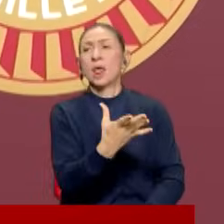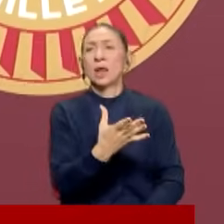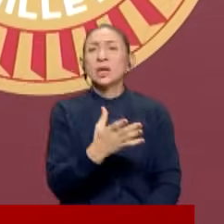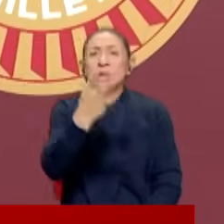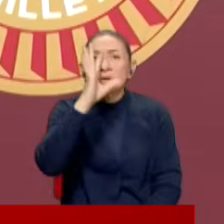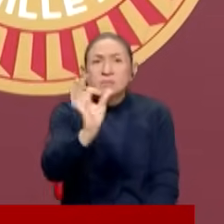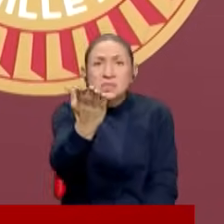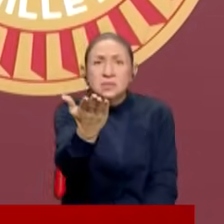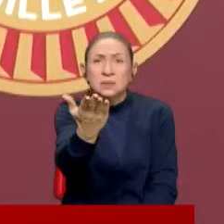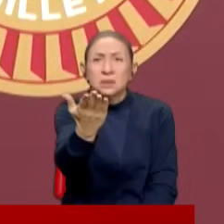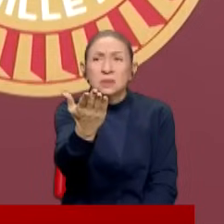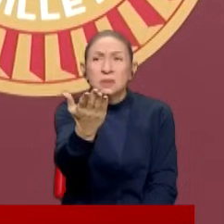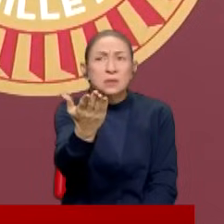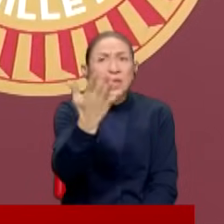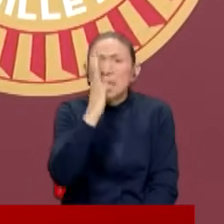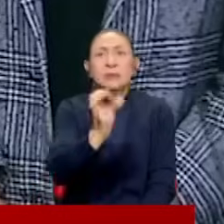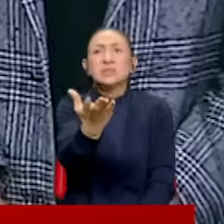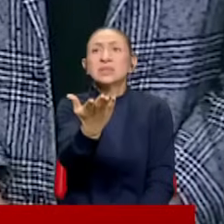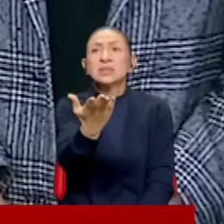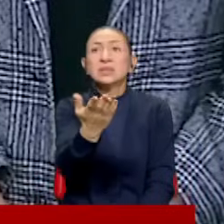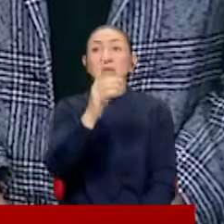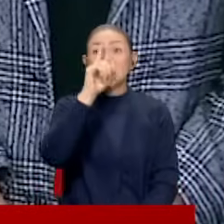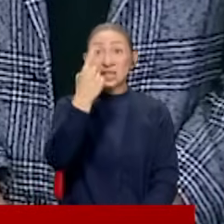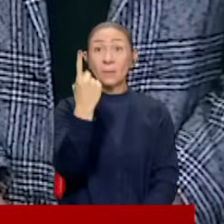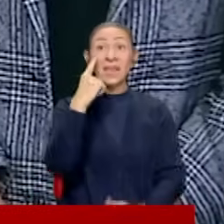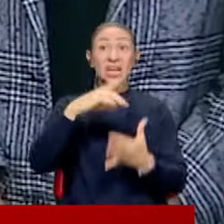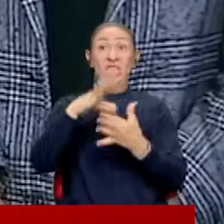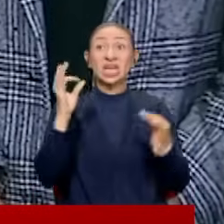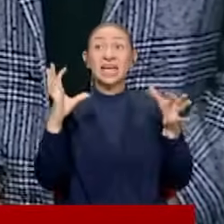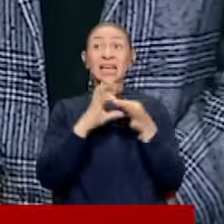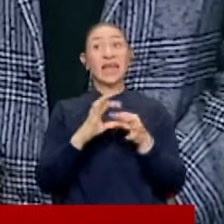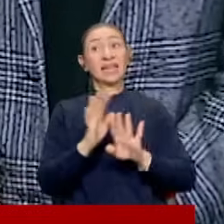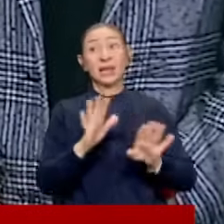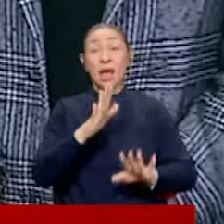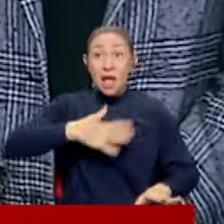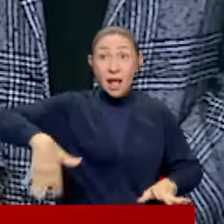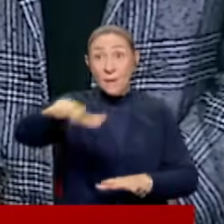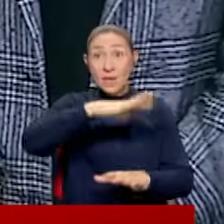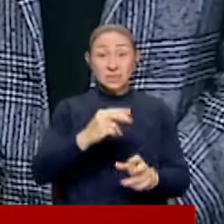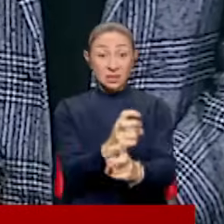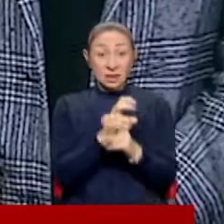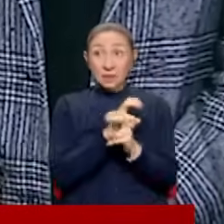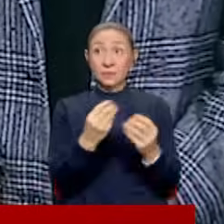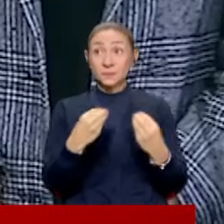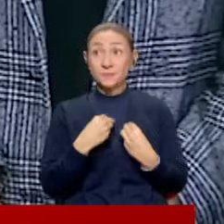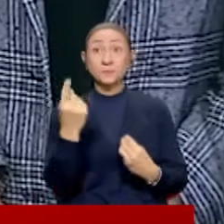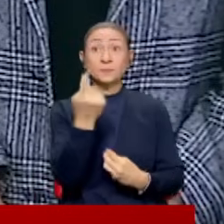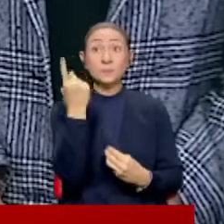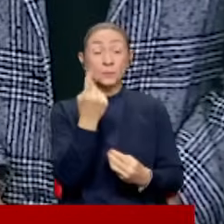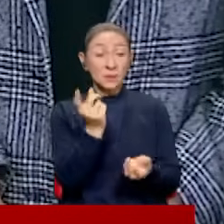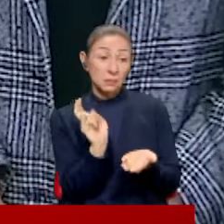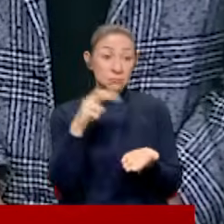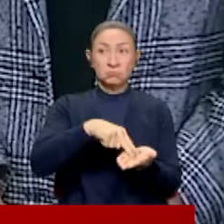Beyler kimsiniz Siz kimsiniz sadece bir kişi değil hepimizi tehdit eden bir